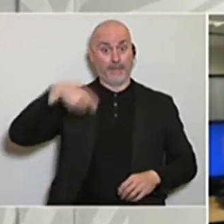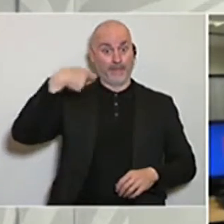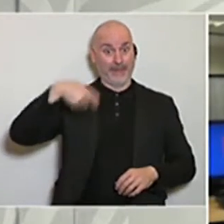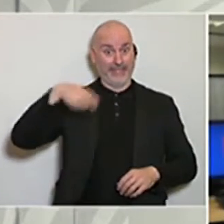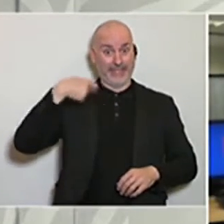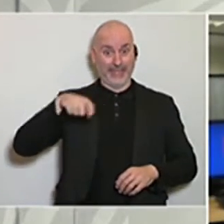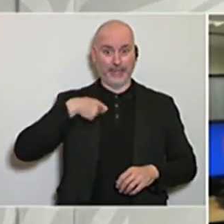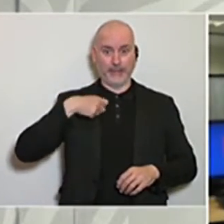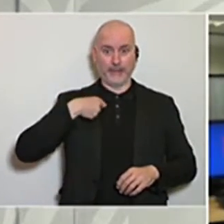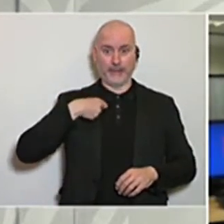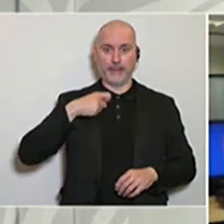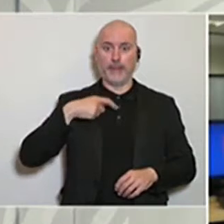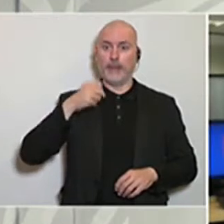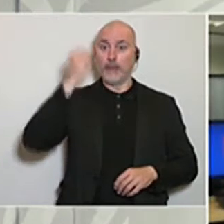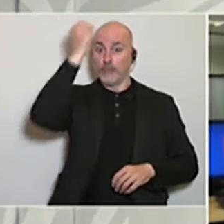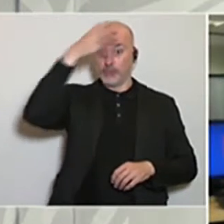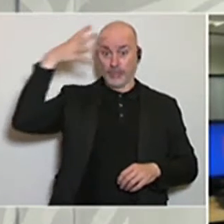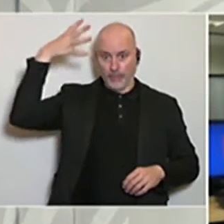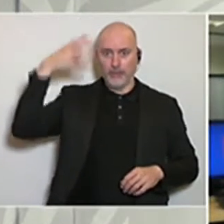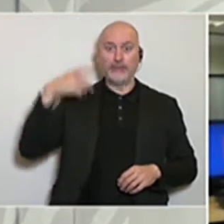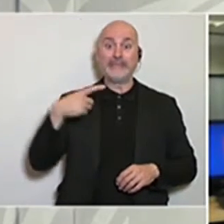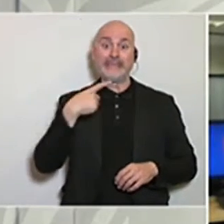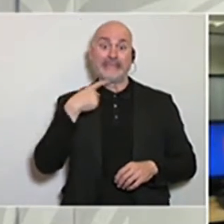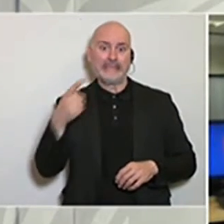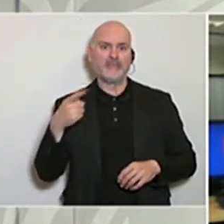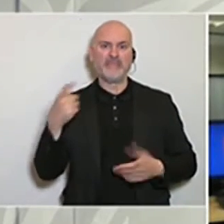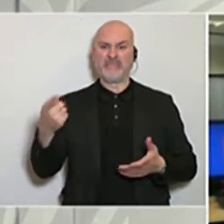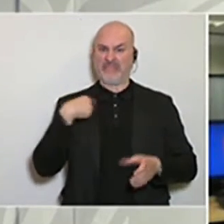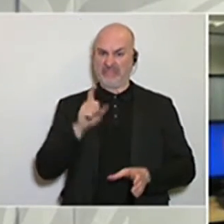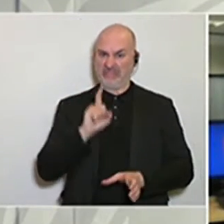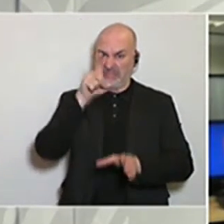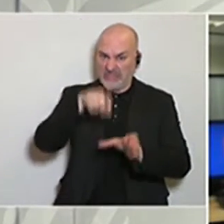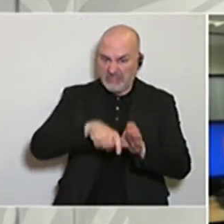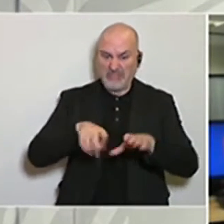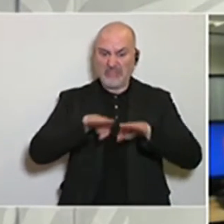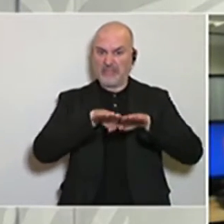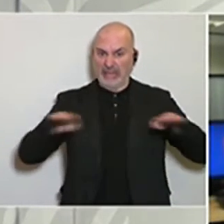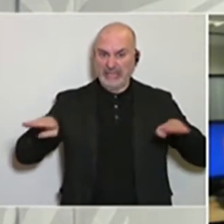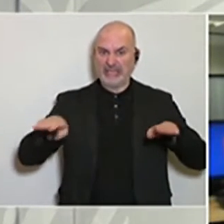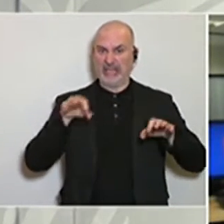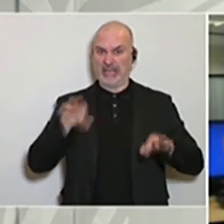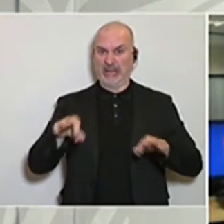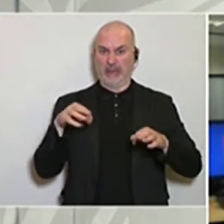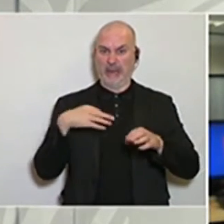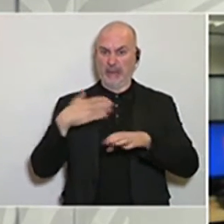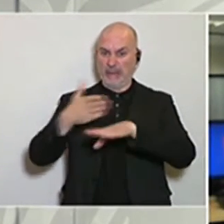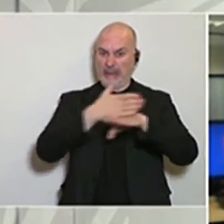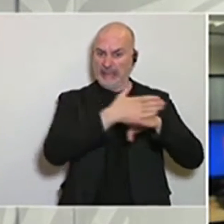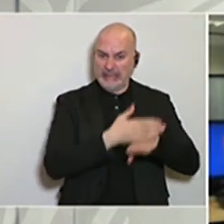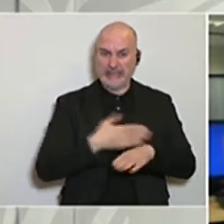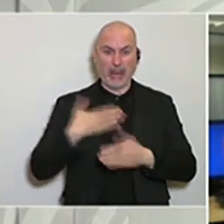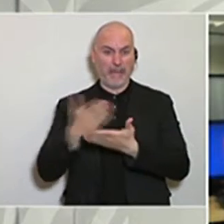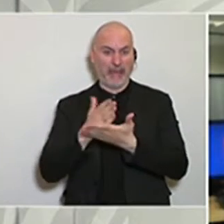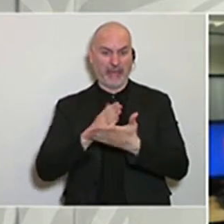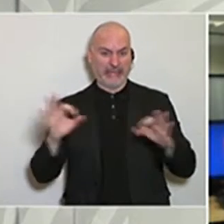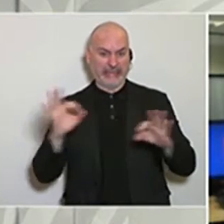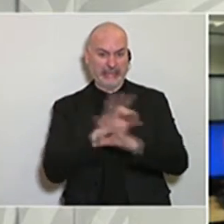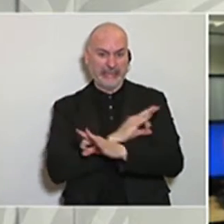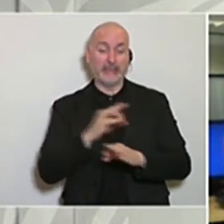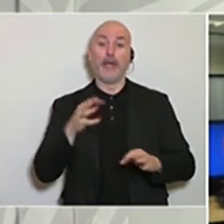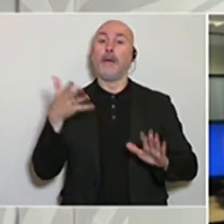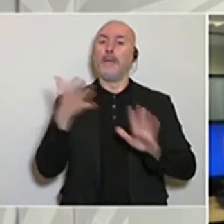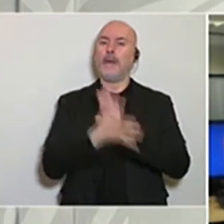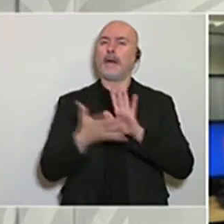Puigdemont ha posat en dubte que tingui sentit participar en una mesa de partits, com a mínim sense mediador, amb un, ha dit, aixecador de camises professional